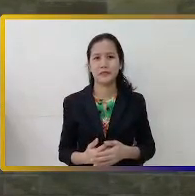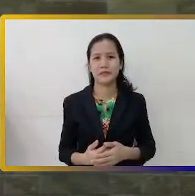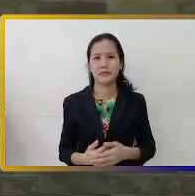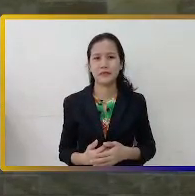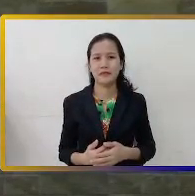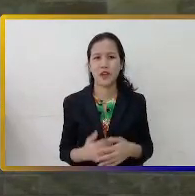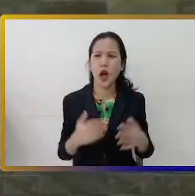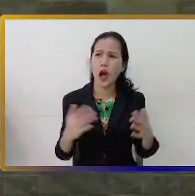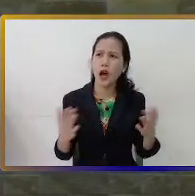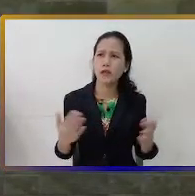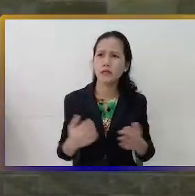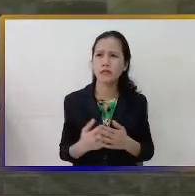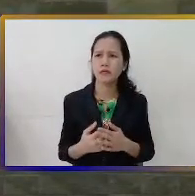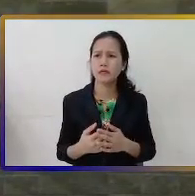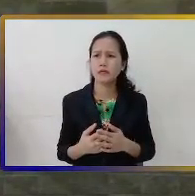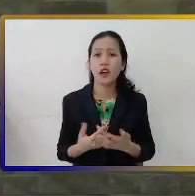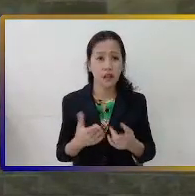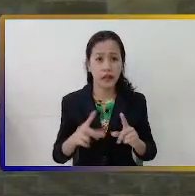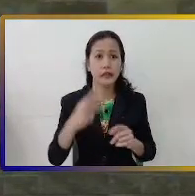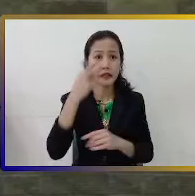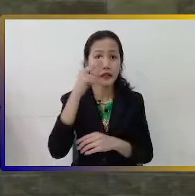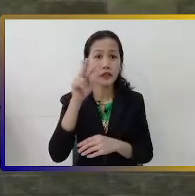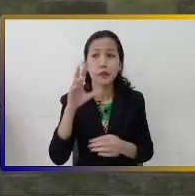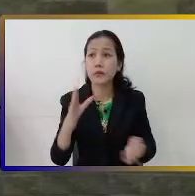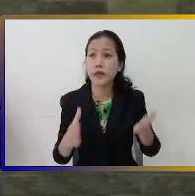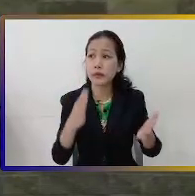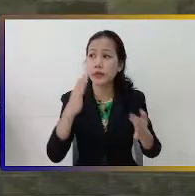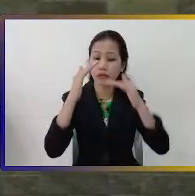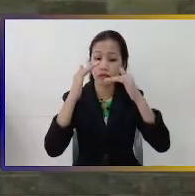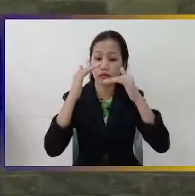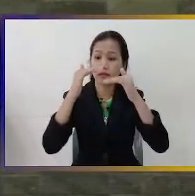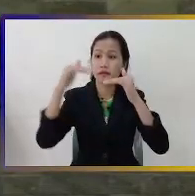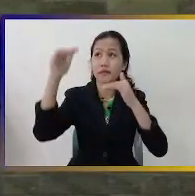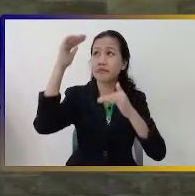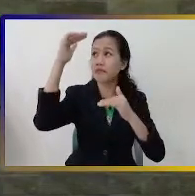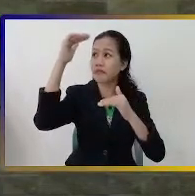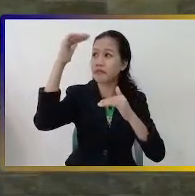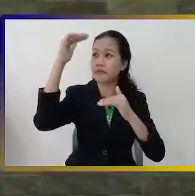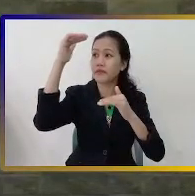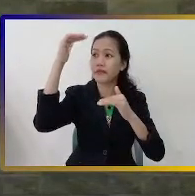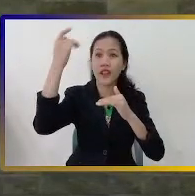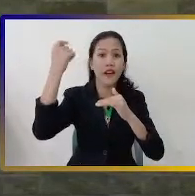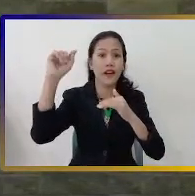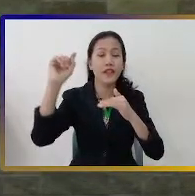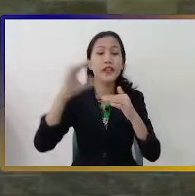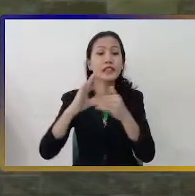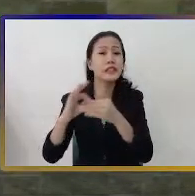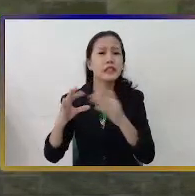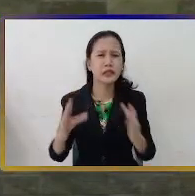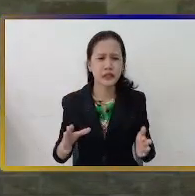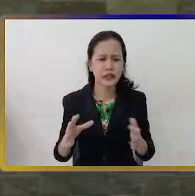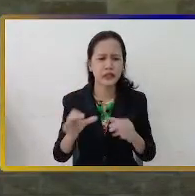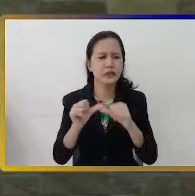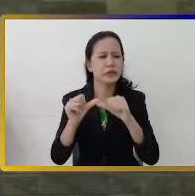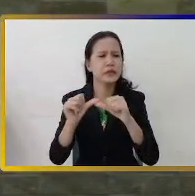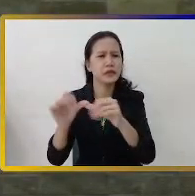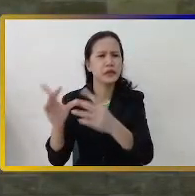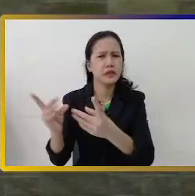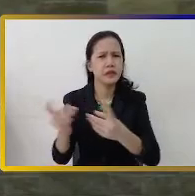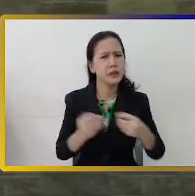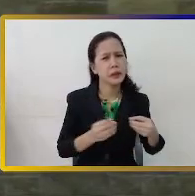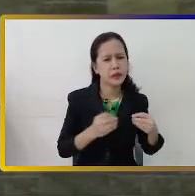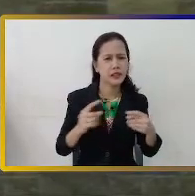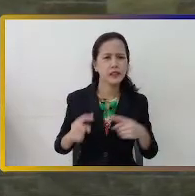baka mali na talaga yung ginagawa nung nasa taas. Kaya ang idinilbo ng Diyos is the leaders. Dahil kapag maayos ang